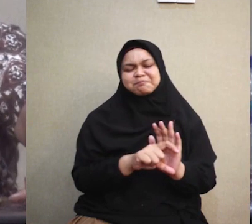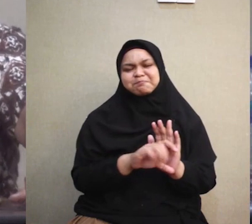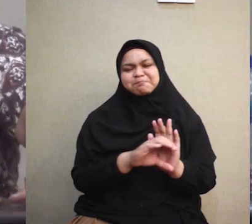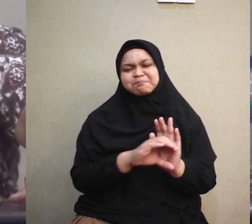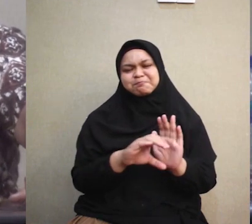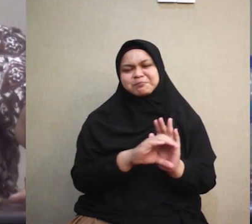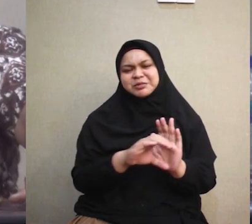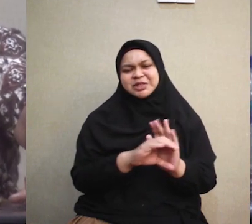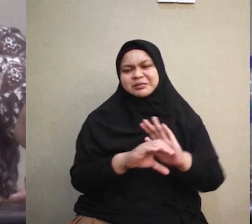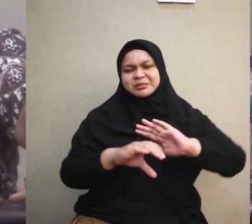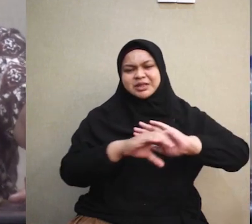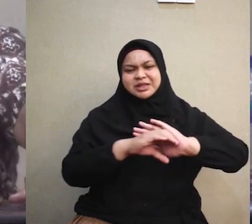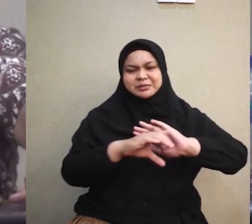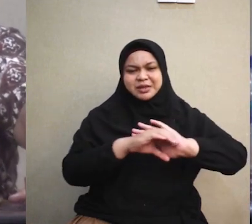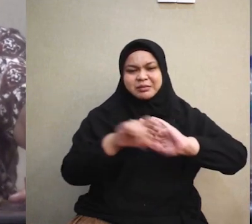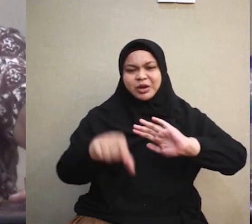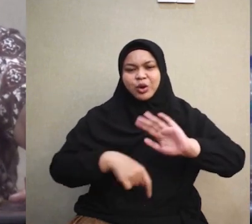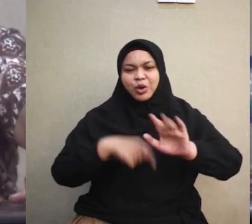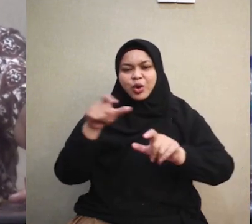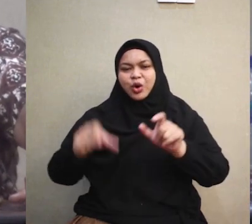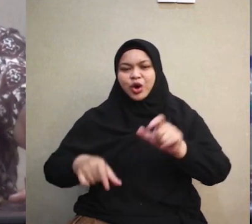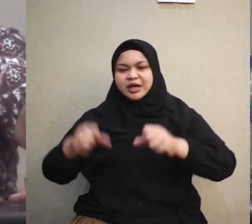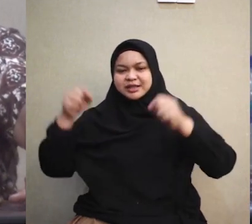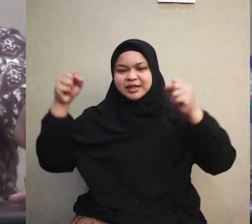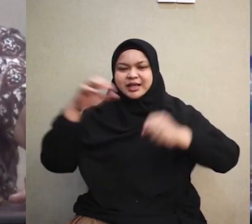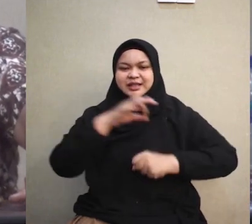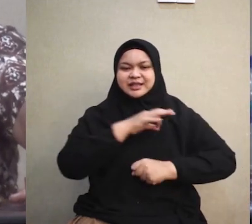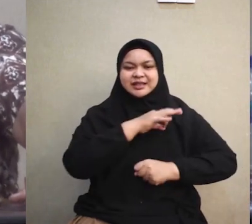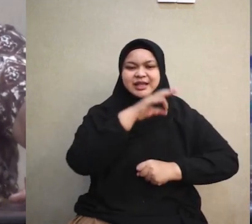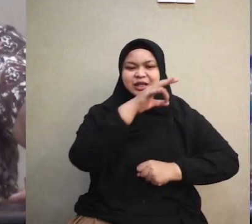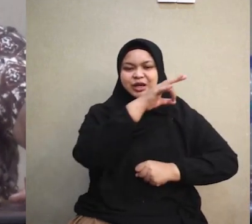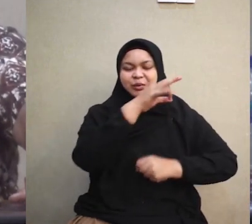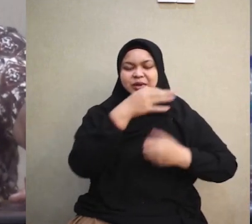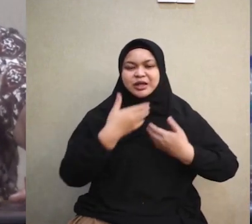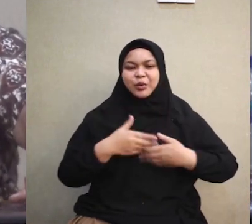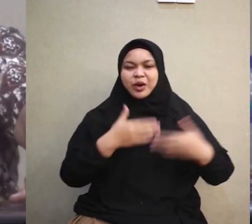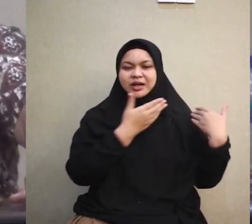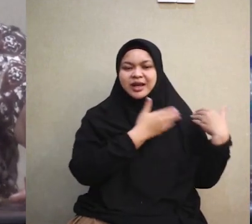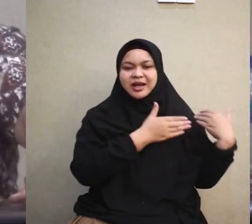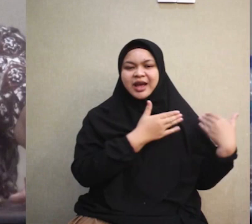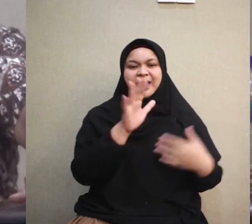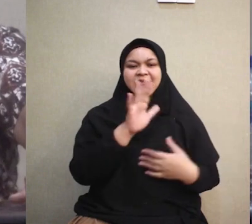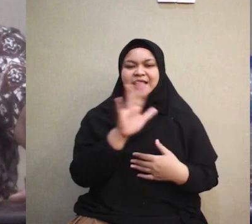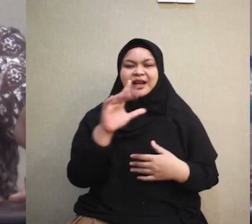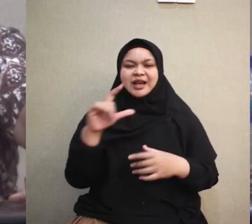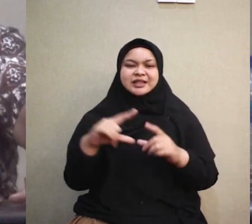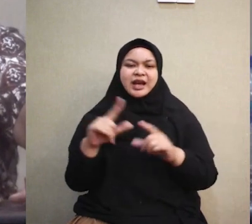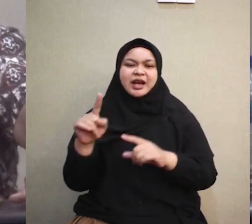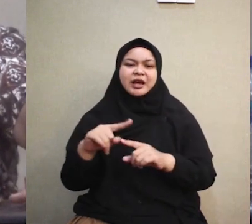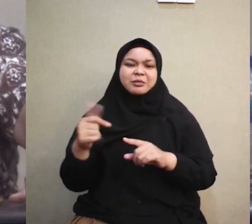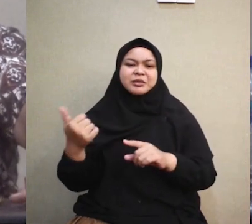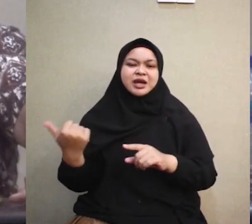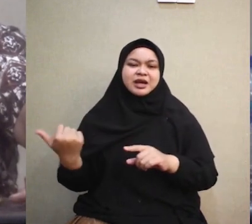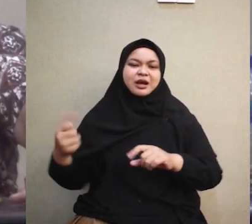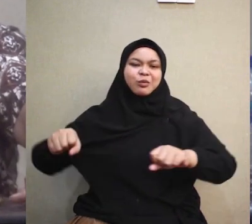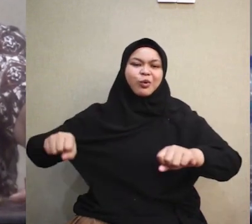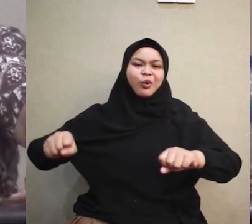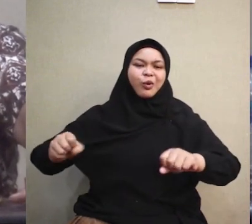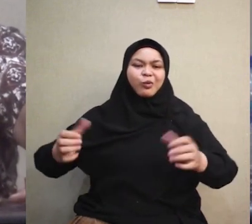orang sehat jasmani dan rohani itu adalah yang tidak cacat itu adalah yang bisa berkendara